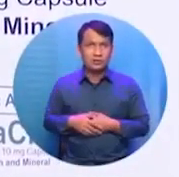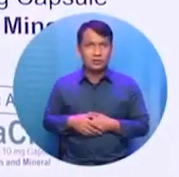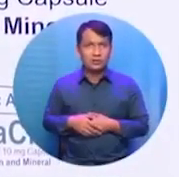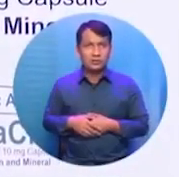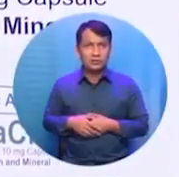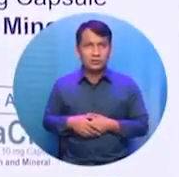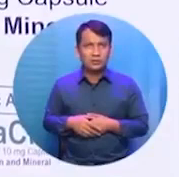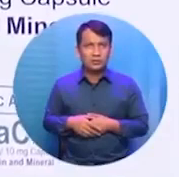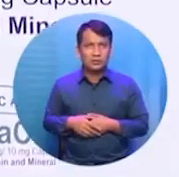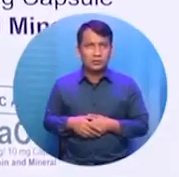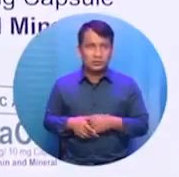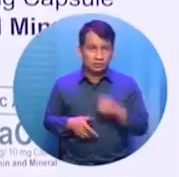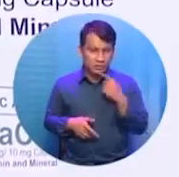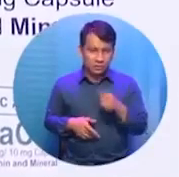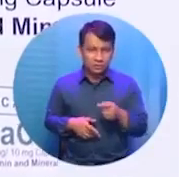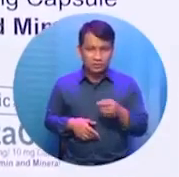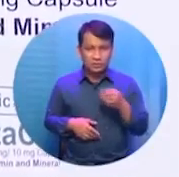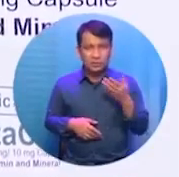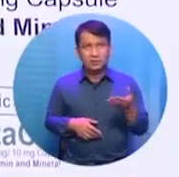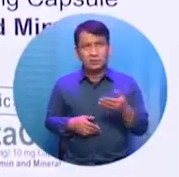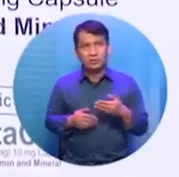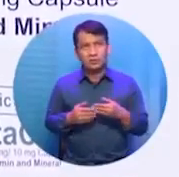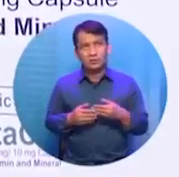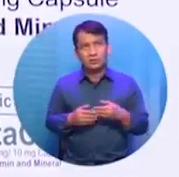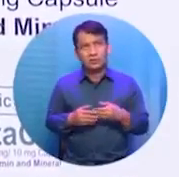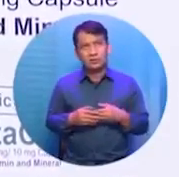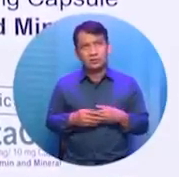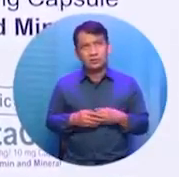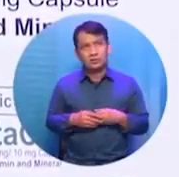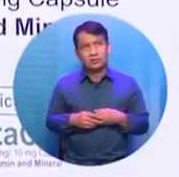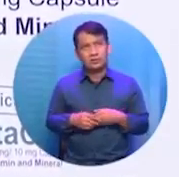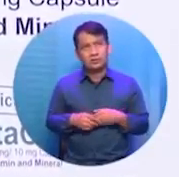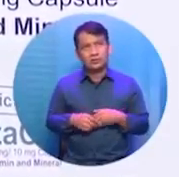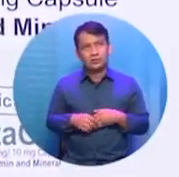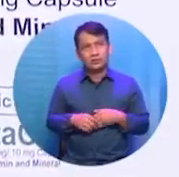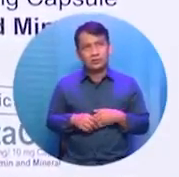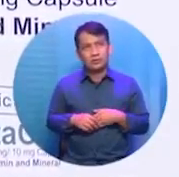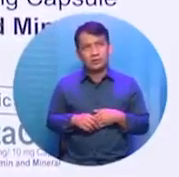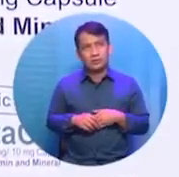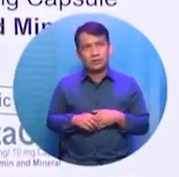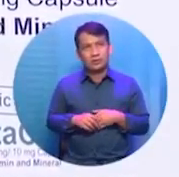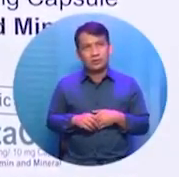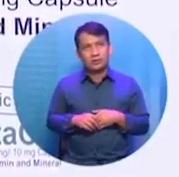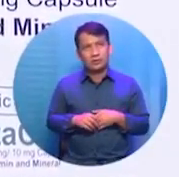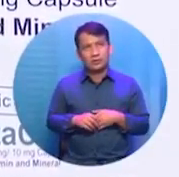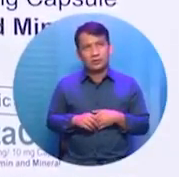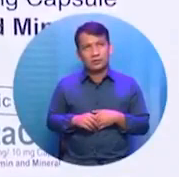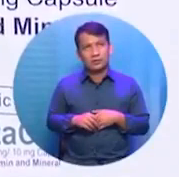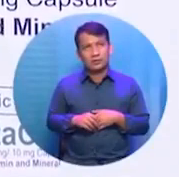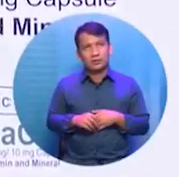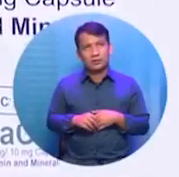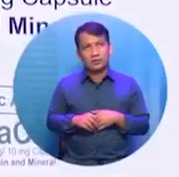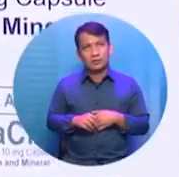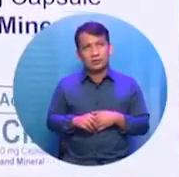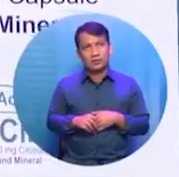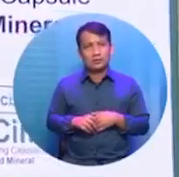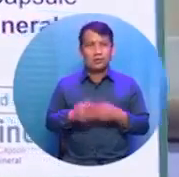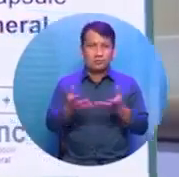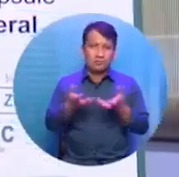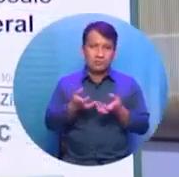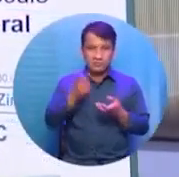Therapy. So, yes, yes, Sophia, yes. Gusto ko po ikaw makita sa birthday ko po.